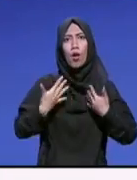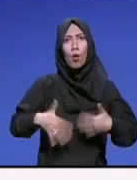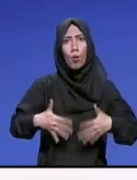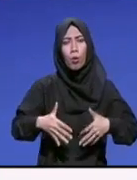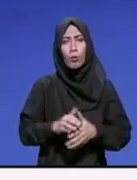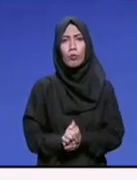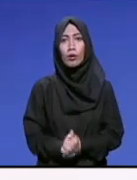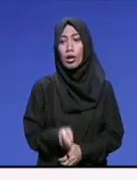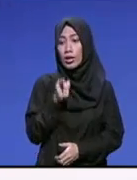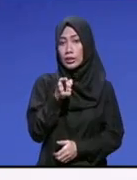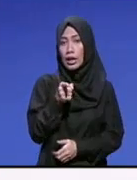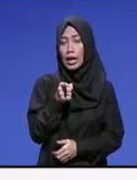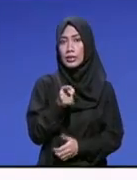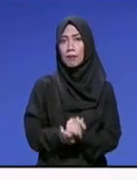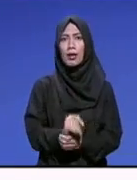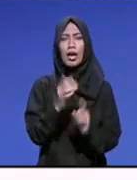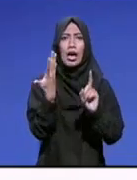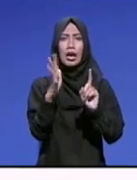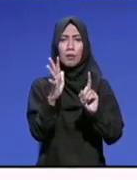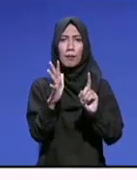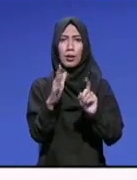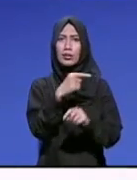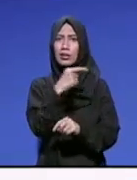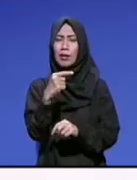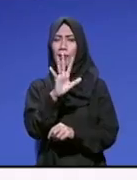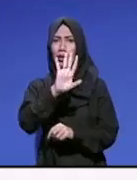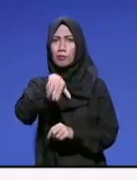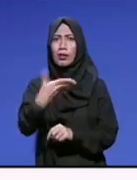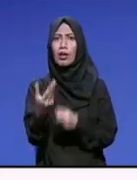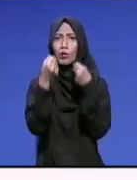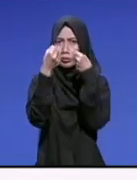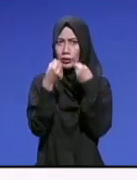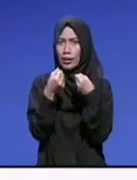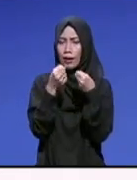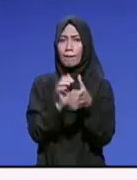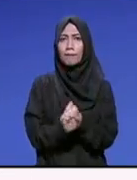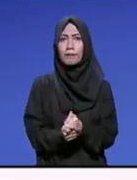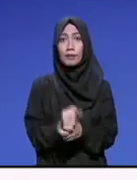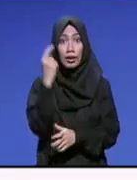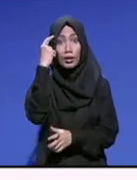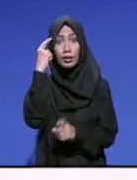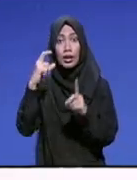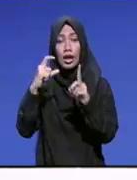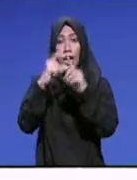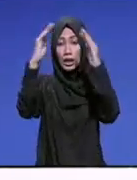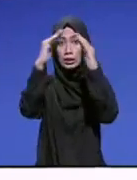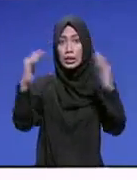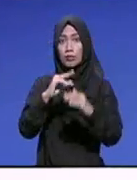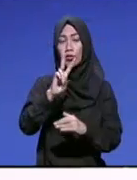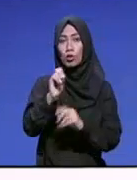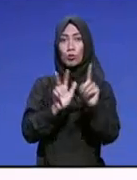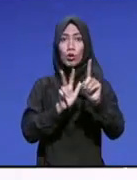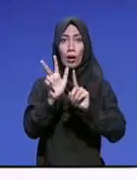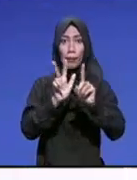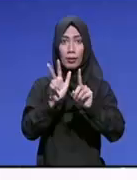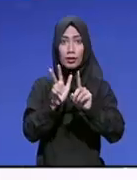dengan ancaman hukuman maksimal masing-masing 15 dan 5 tahun penjara. Sebelumnya, Desember 2018, penyidik di Treskrim Suspolda Jawa